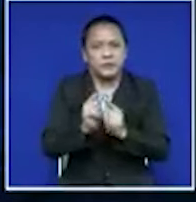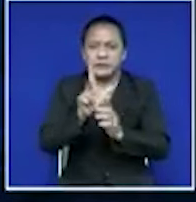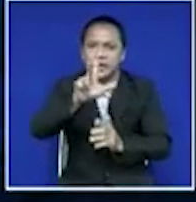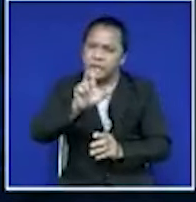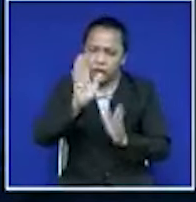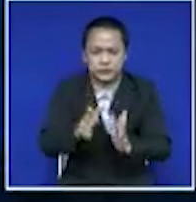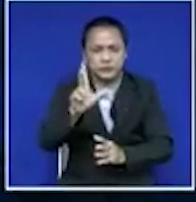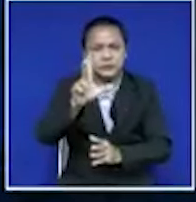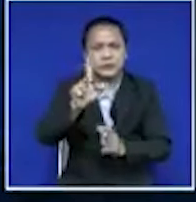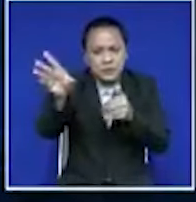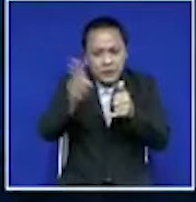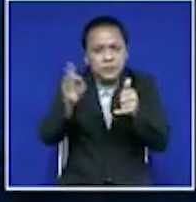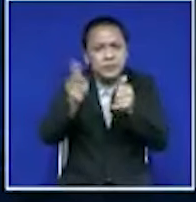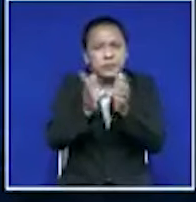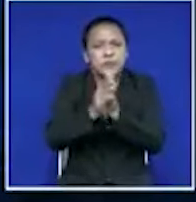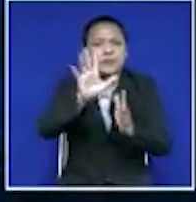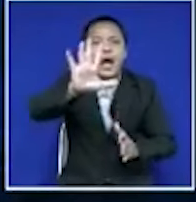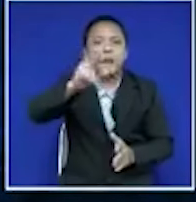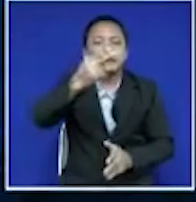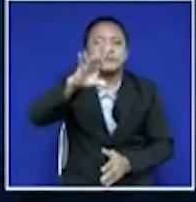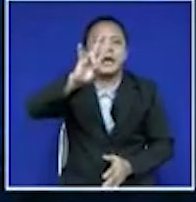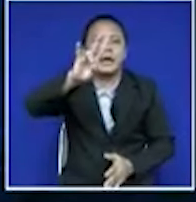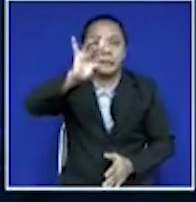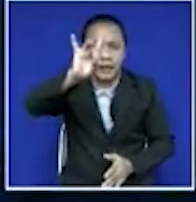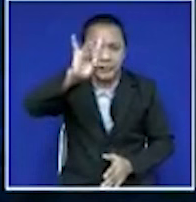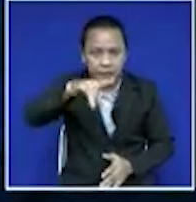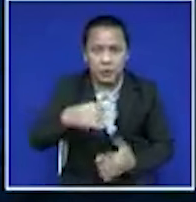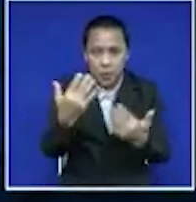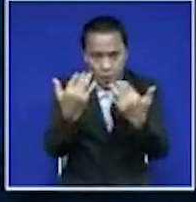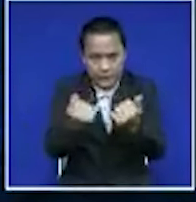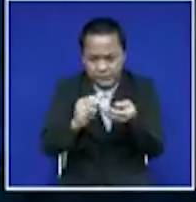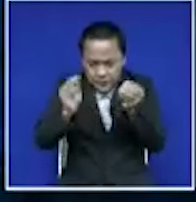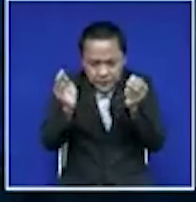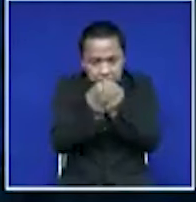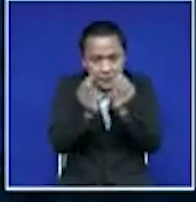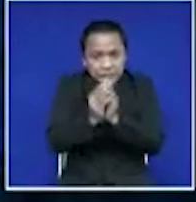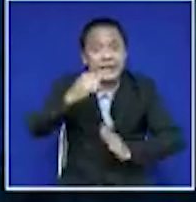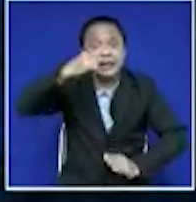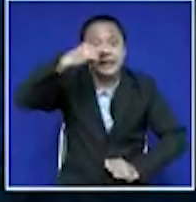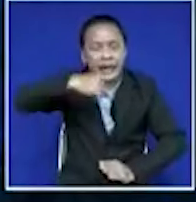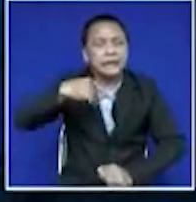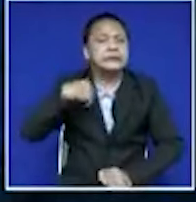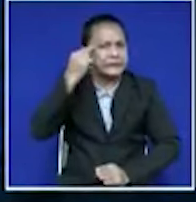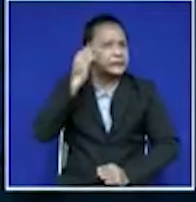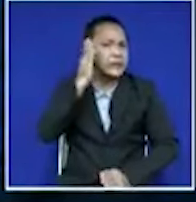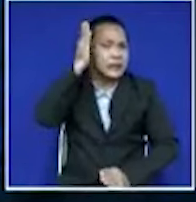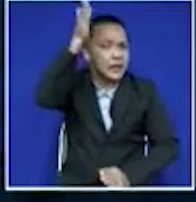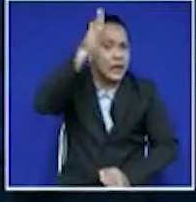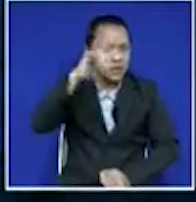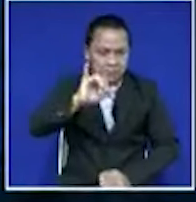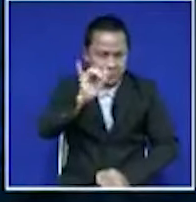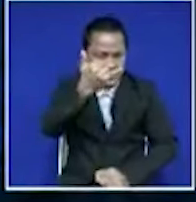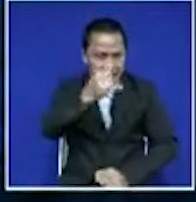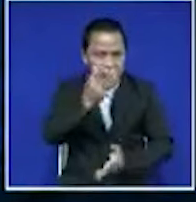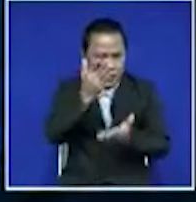3-4 แสนคนเขาก็ติดไปแล้ว 58,000 เพราะฉะนั้นตอนนี้ตัวเลขของเราที่เราคาดการไปข้างหน้าคงไม่ได้หยุ